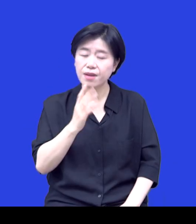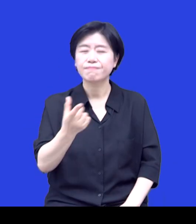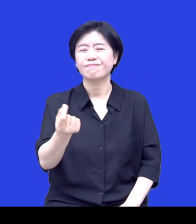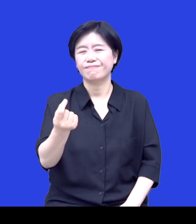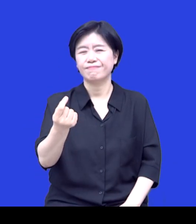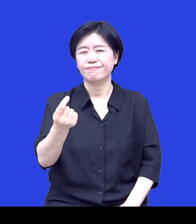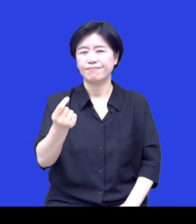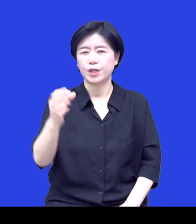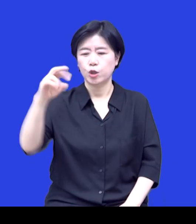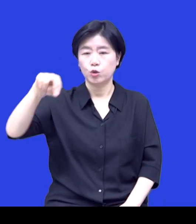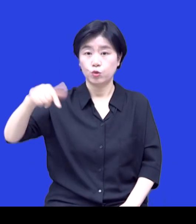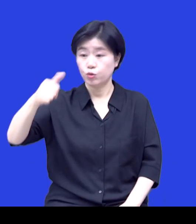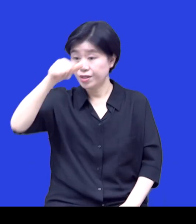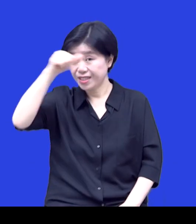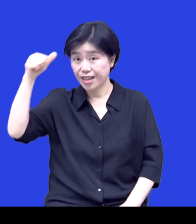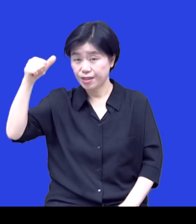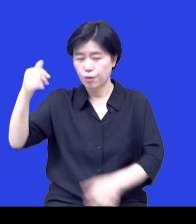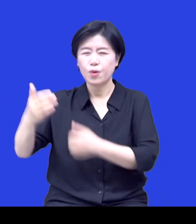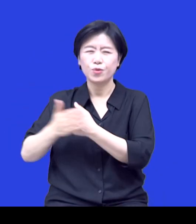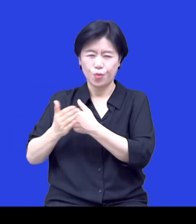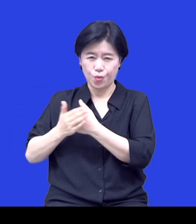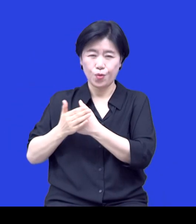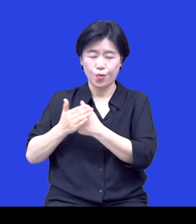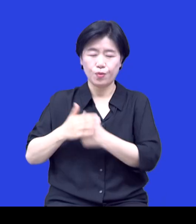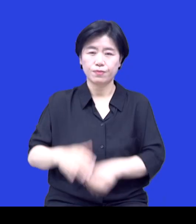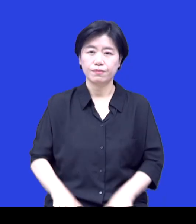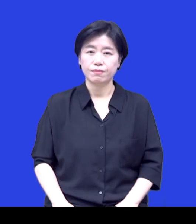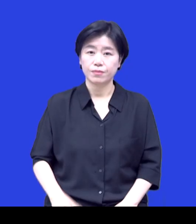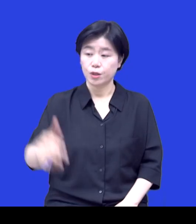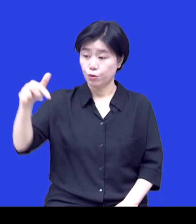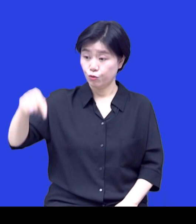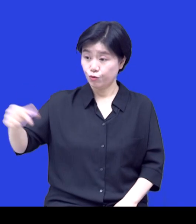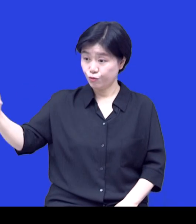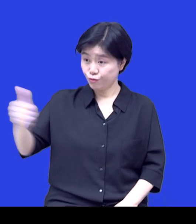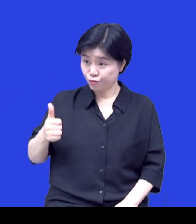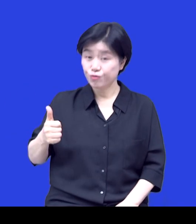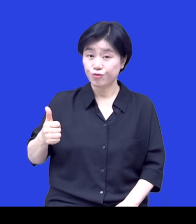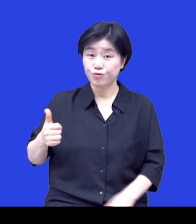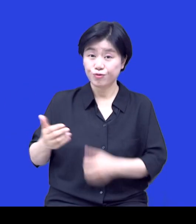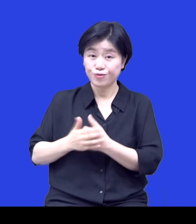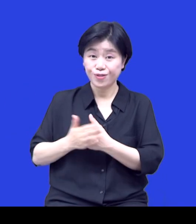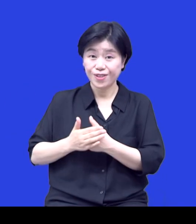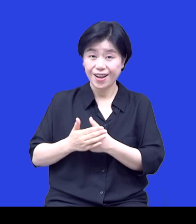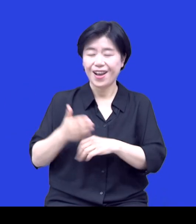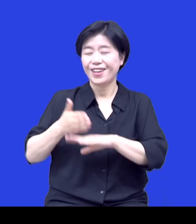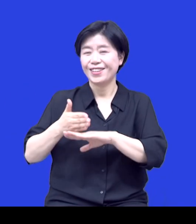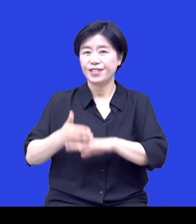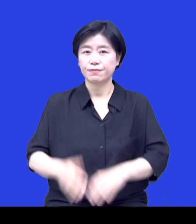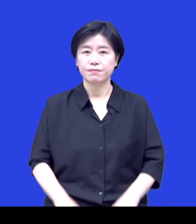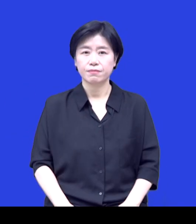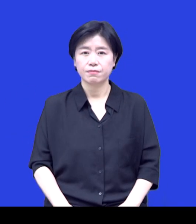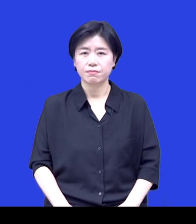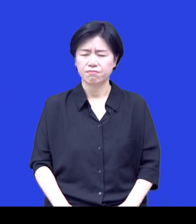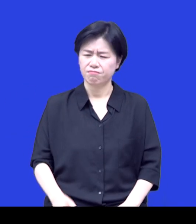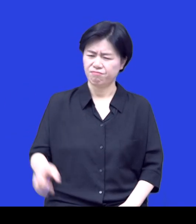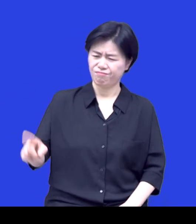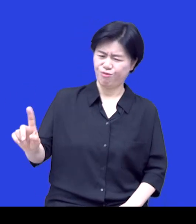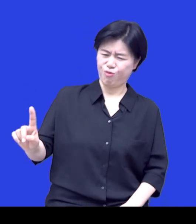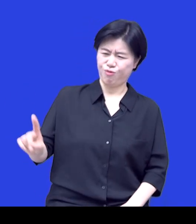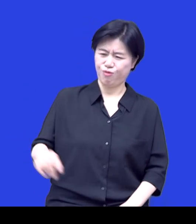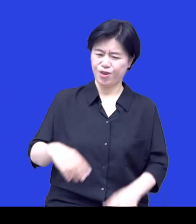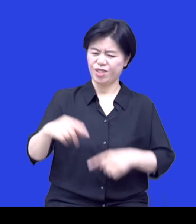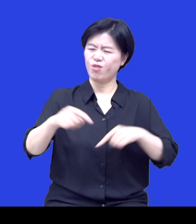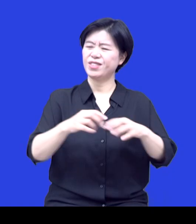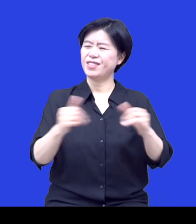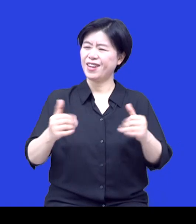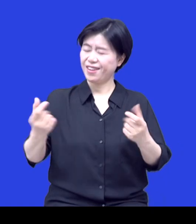네네. 그때 영훈 형제 한번 와서 네네네. 격려 방문도 해주고 네. 고마웠어요. 아니 아닙니다. 거의 뭐 정치인처럼 돌아다니는.